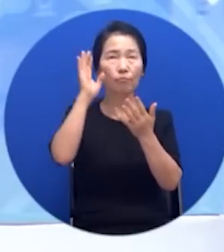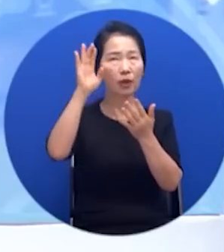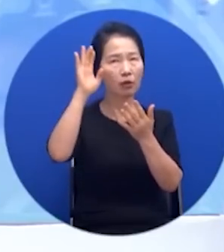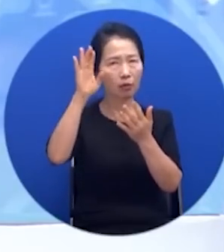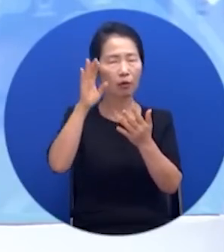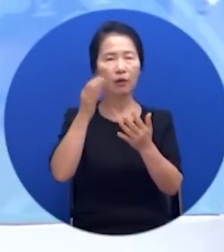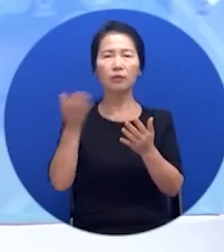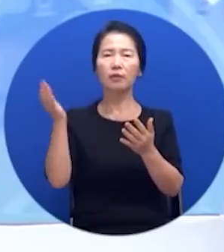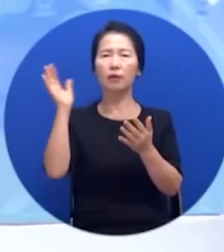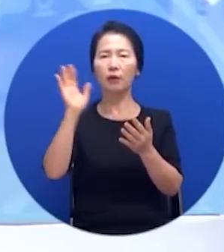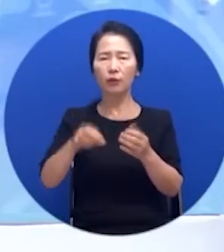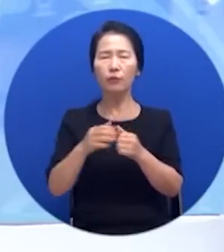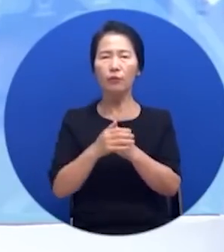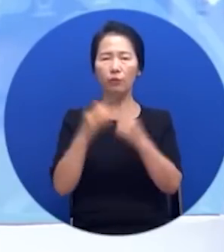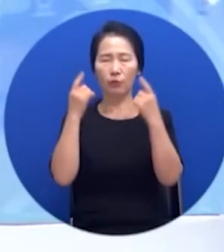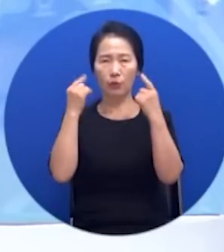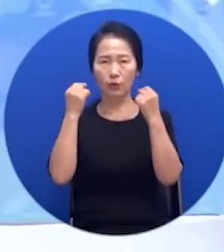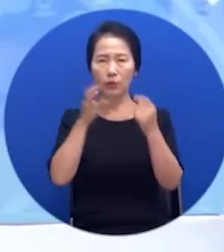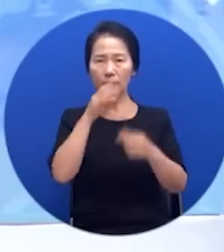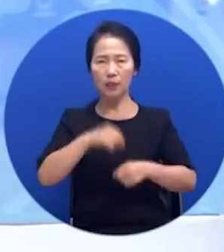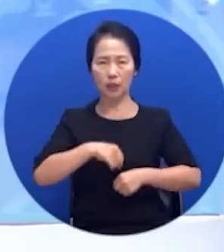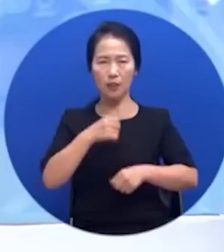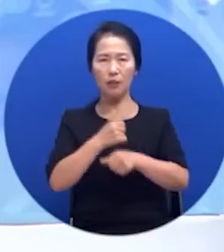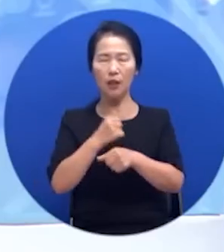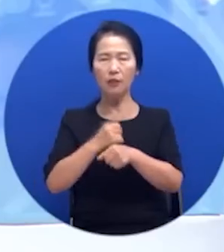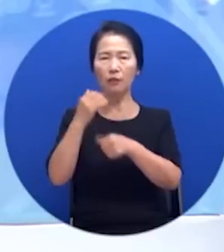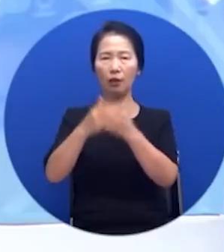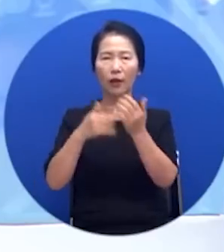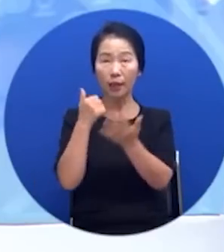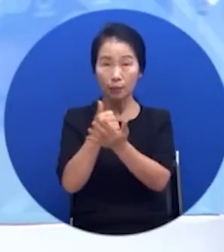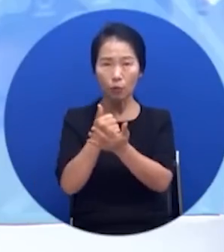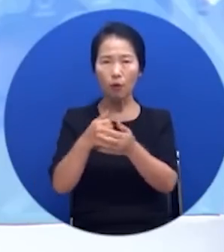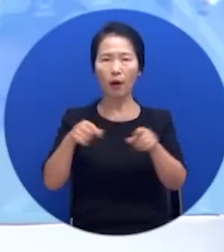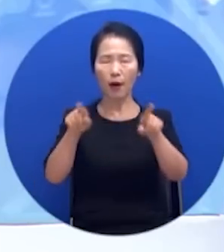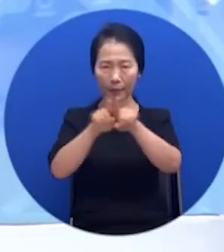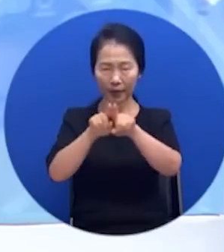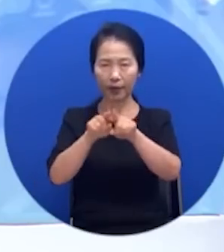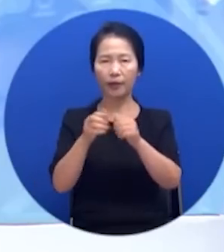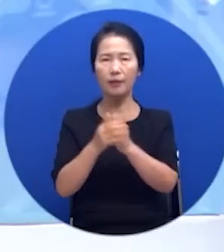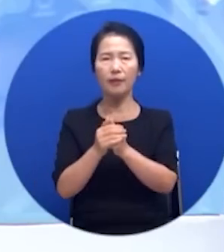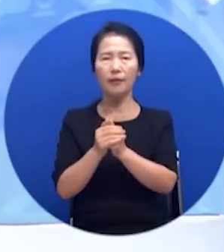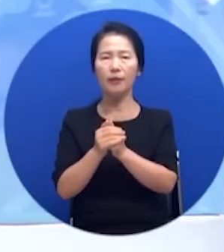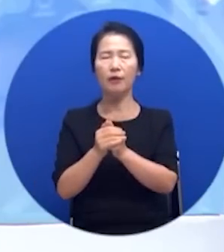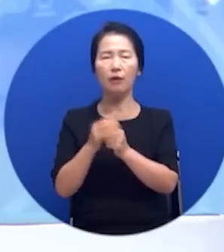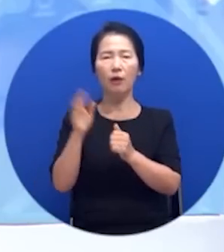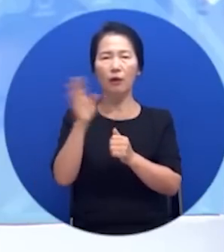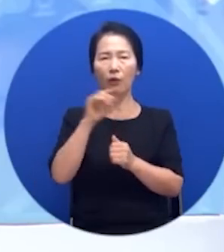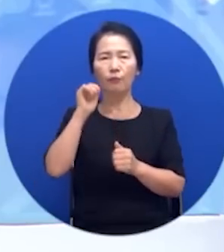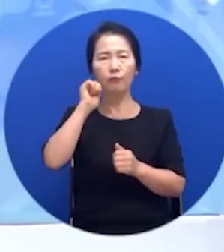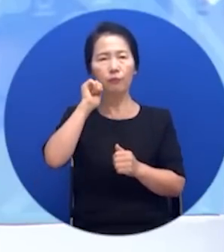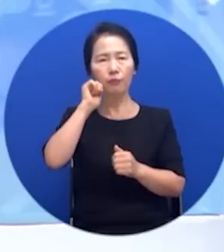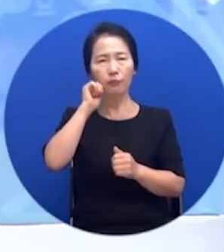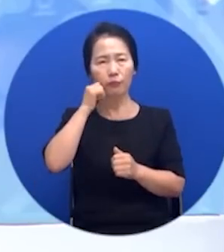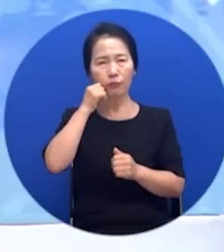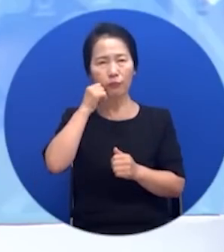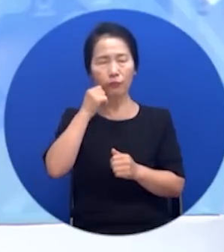미래일지라도 여전히 신실하신 하나님과 함께라면 그 어떤 어려움과